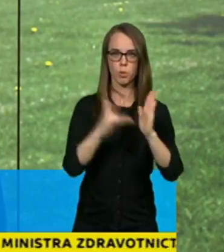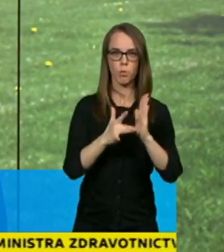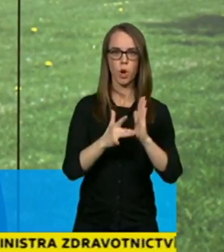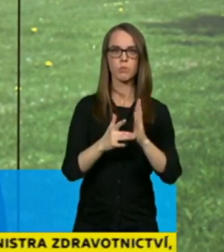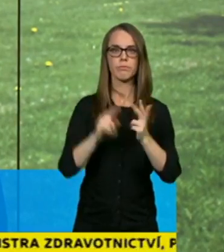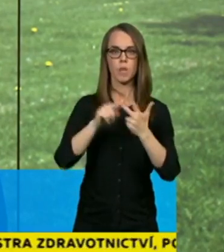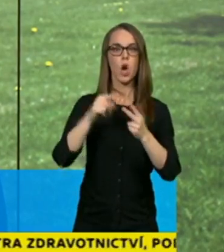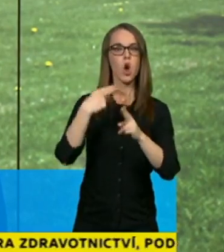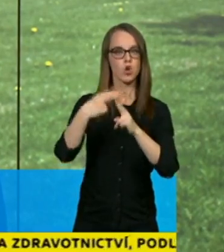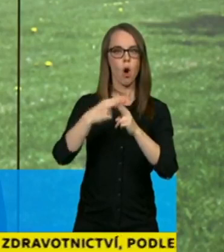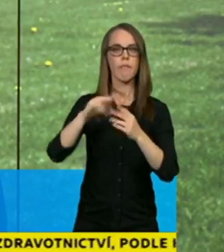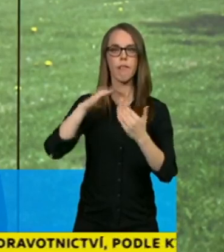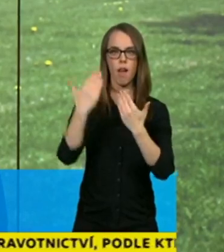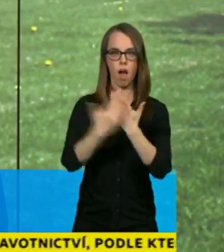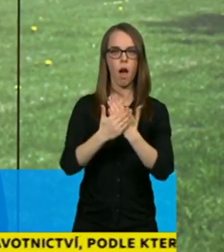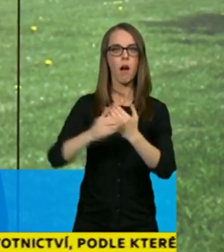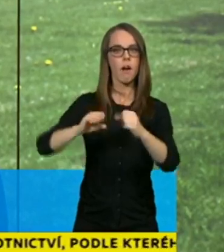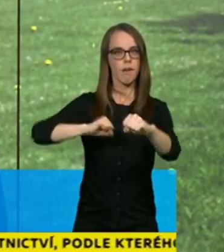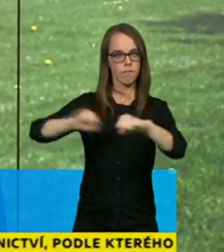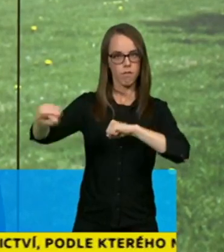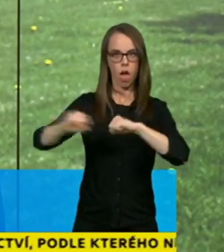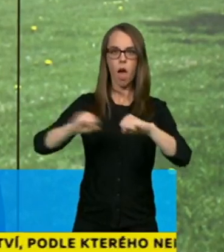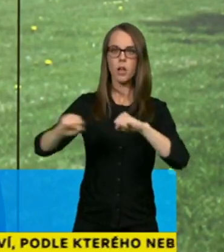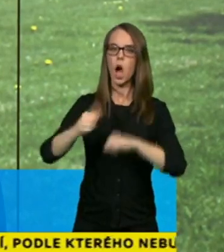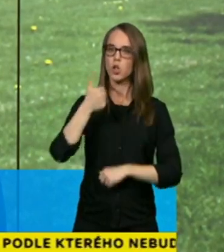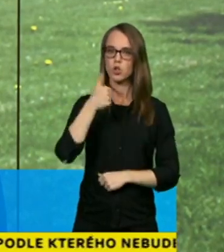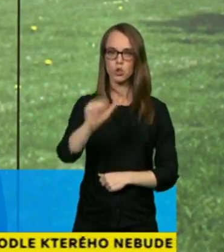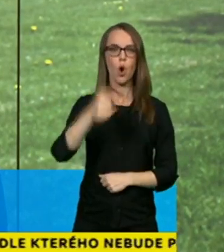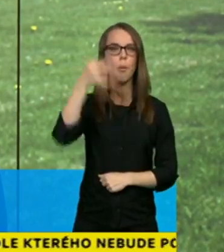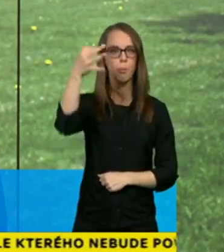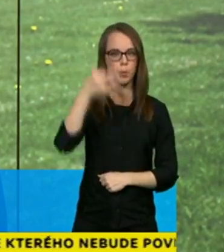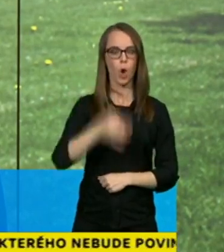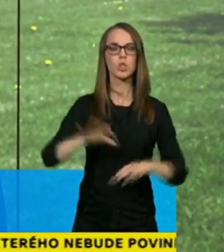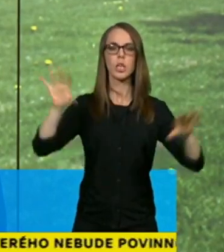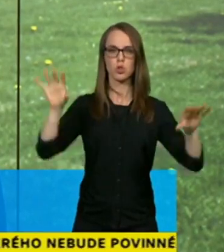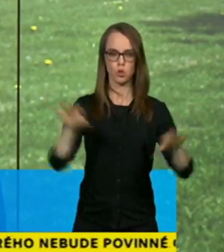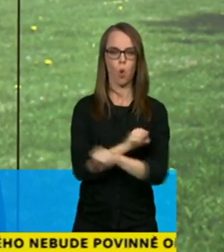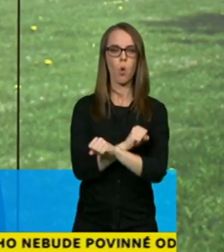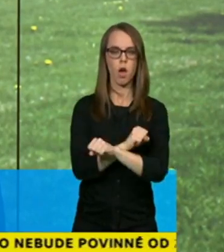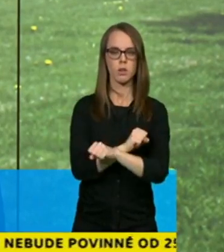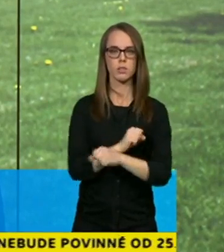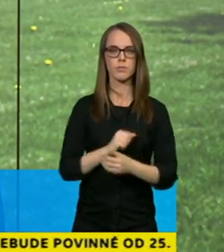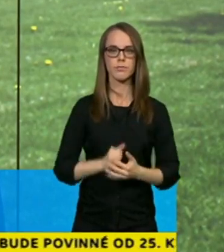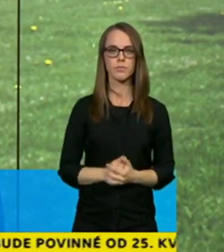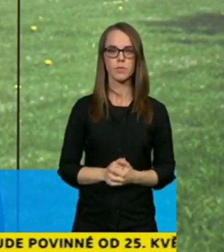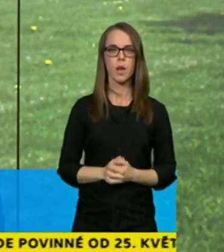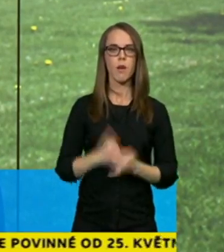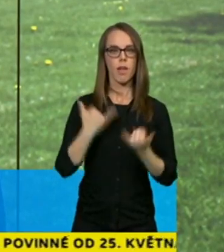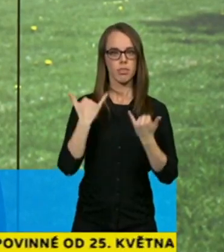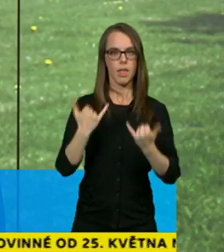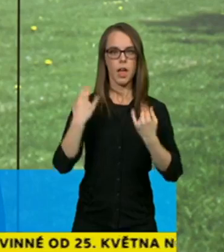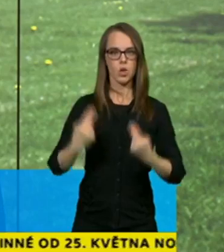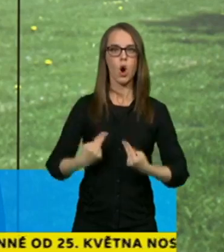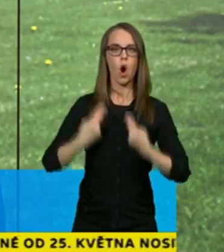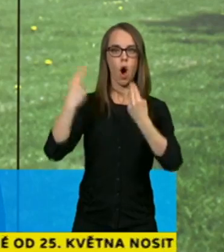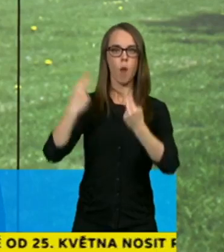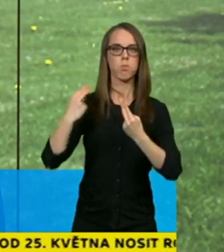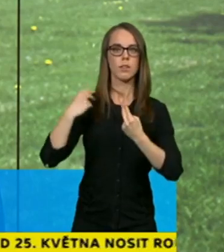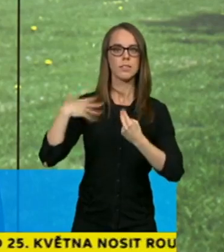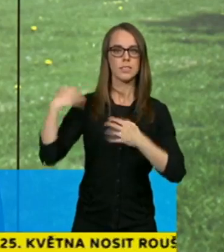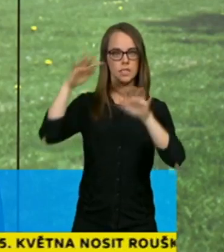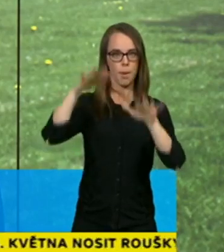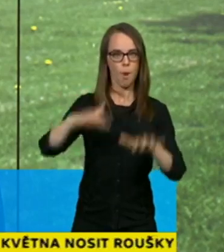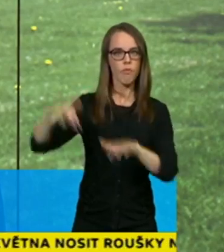novelu, schválila jednomyslně a bude předkládána do poslanecké sněmovny s požadavkem